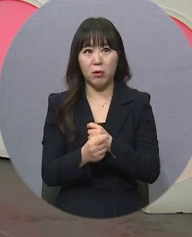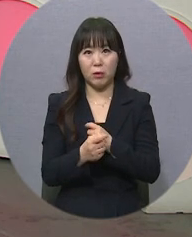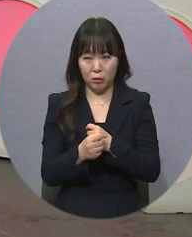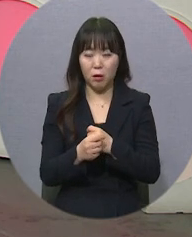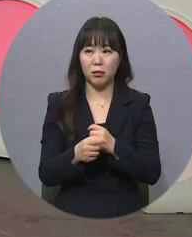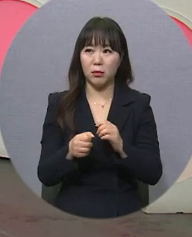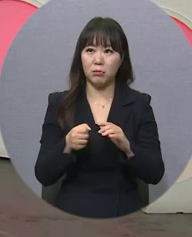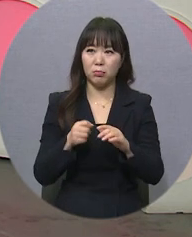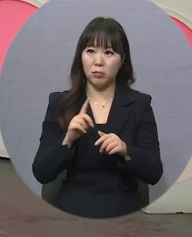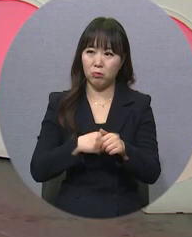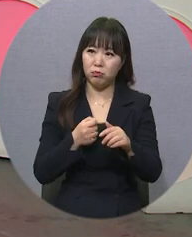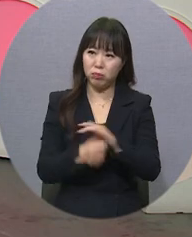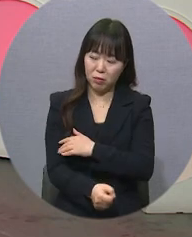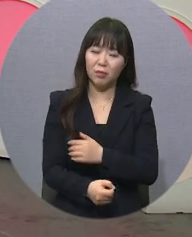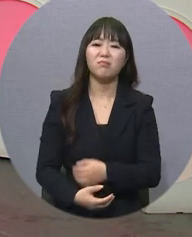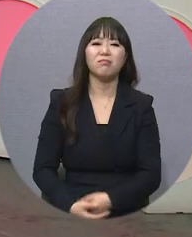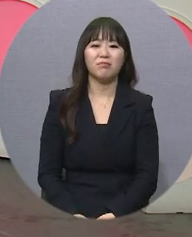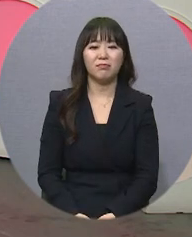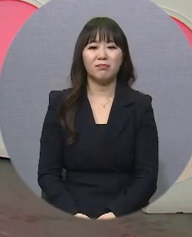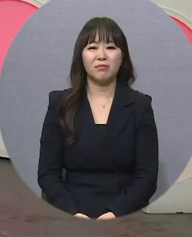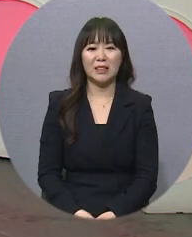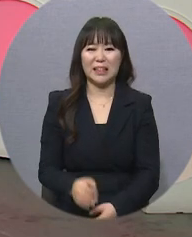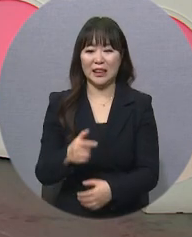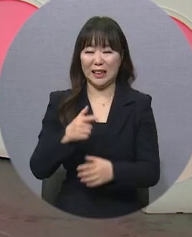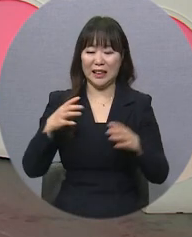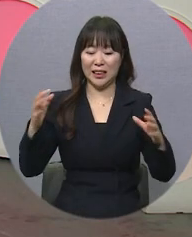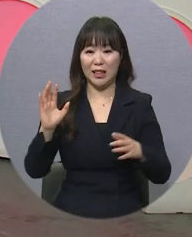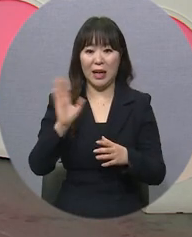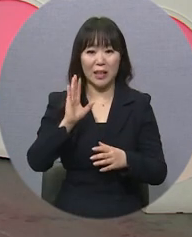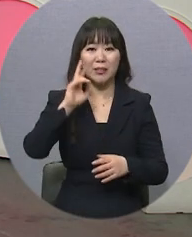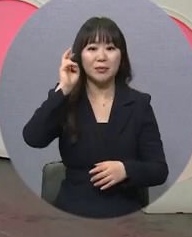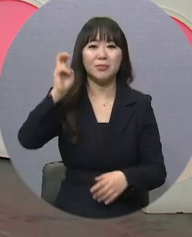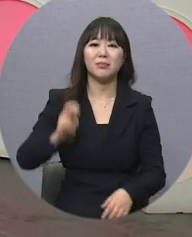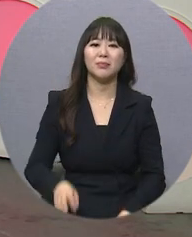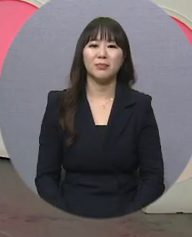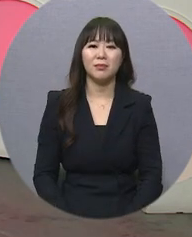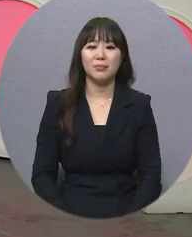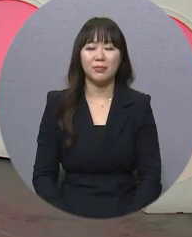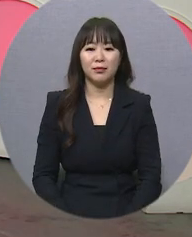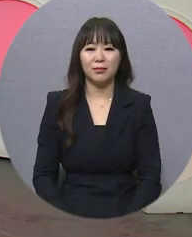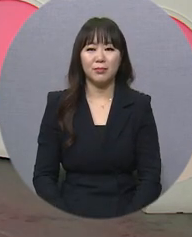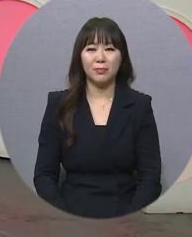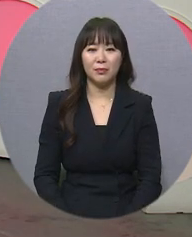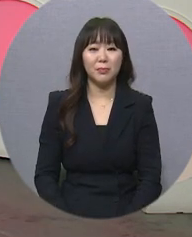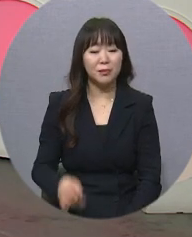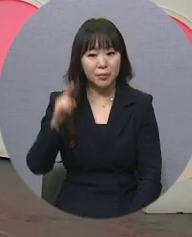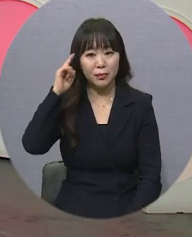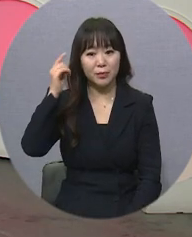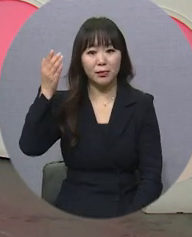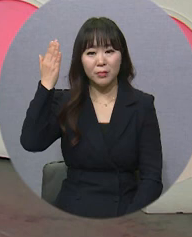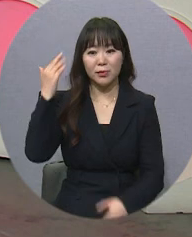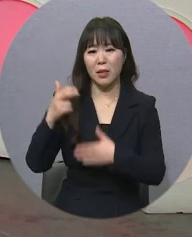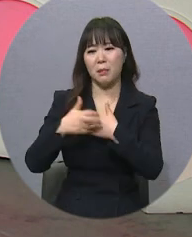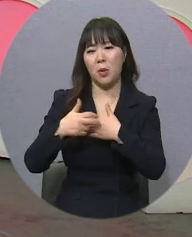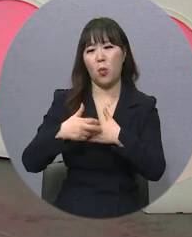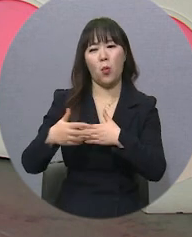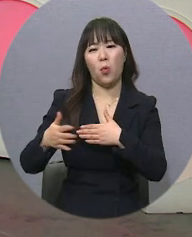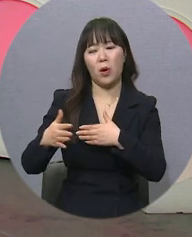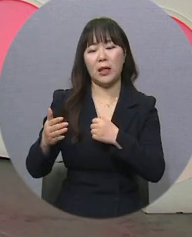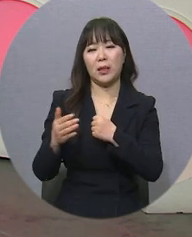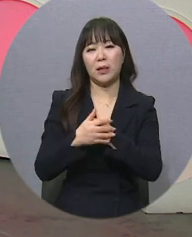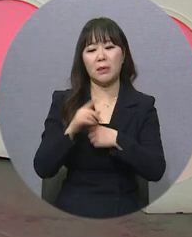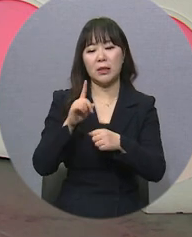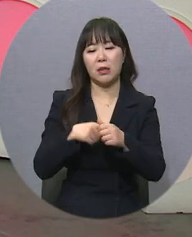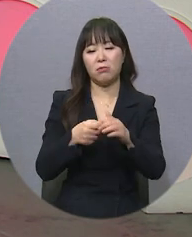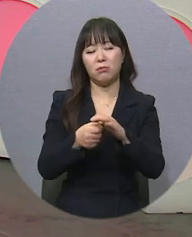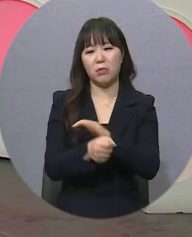좀 나왔고요. 네. 아, 툭 나왔대요. 안 컸나 봐요. 그랬나 봐요. 네. 왜냐면은 그 전에는 이제 병원이 없었잖아요. 맞아요. 그래서